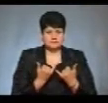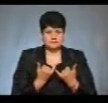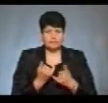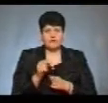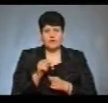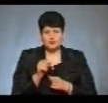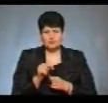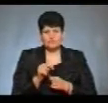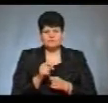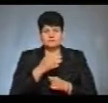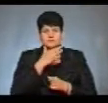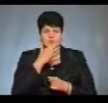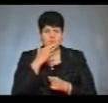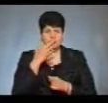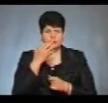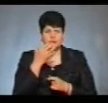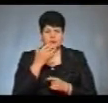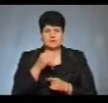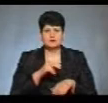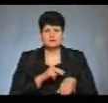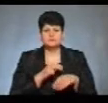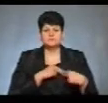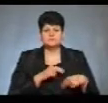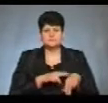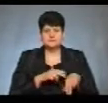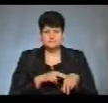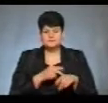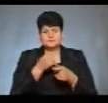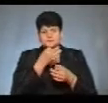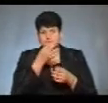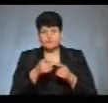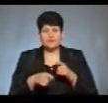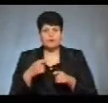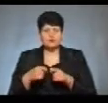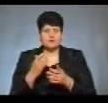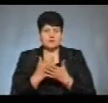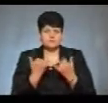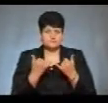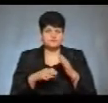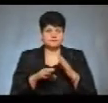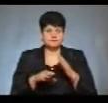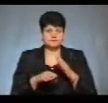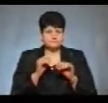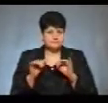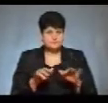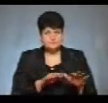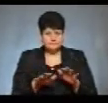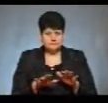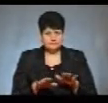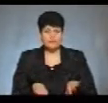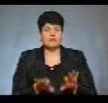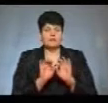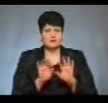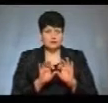вже ретельно представники поліції повідомили про порушення, які зустрічаються зараз на виборчій кампанії. Вони описали